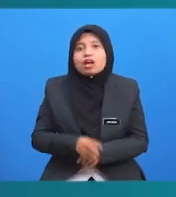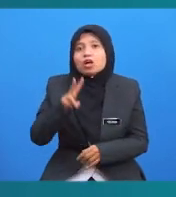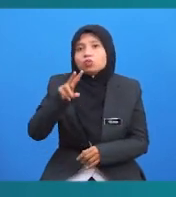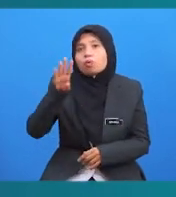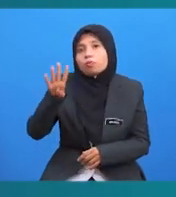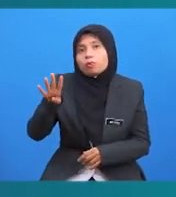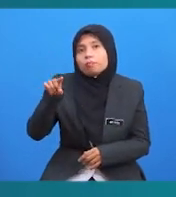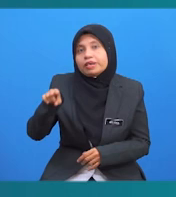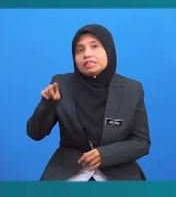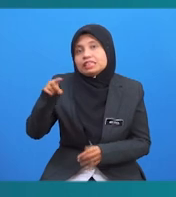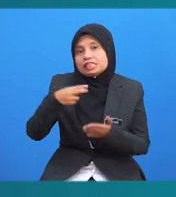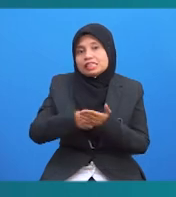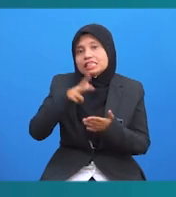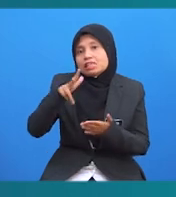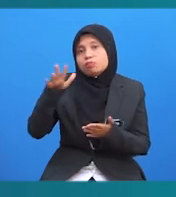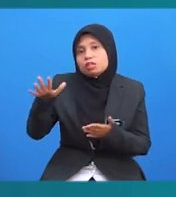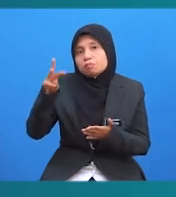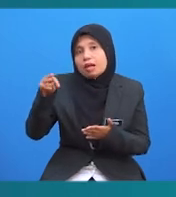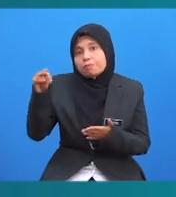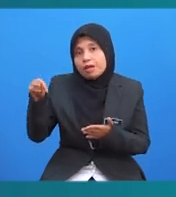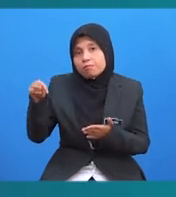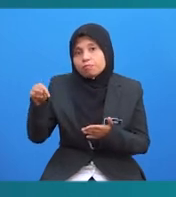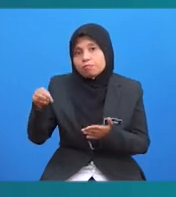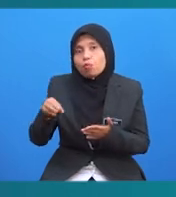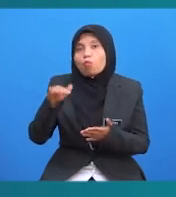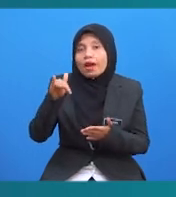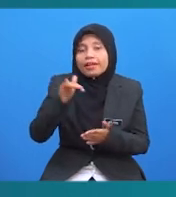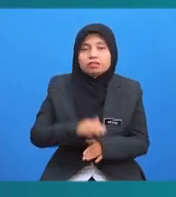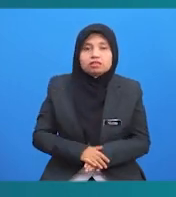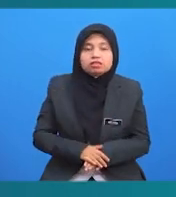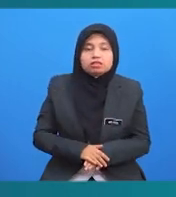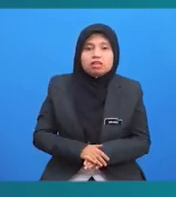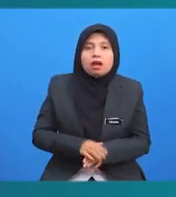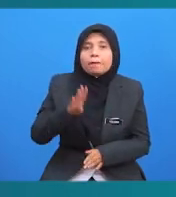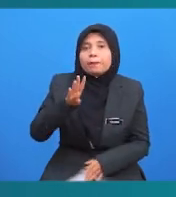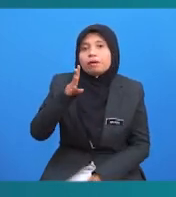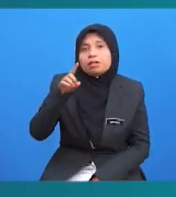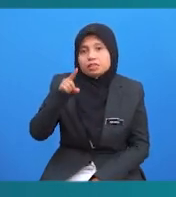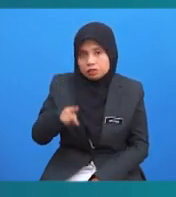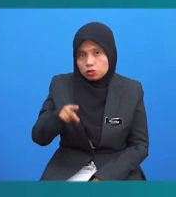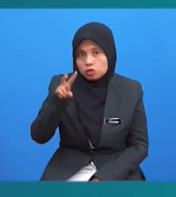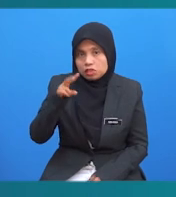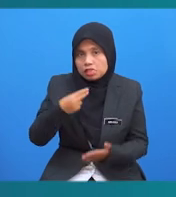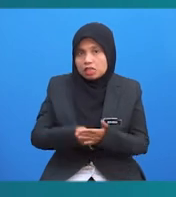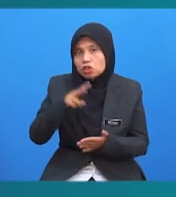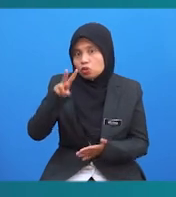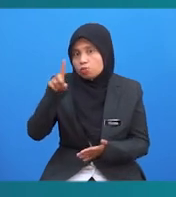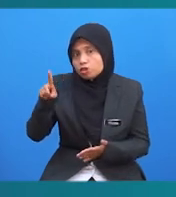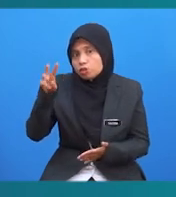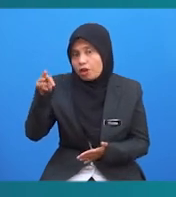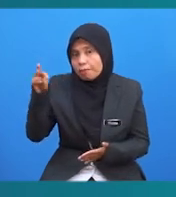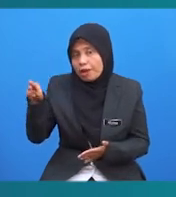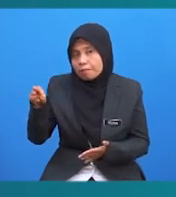24 hingga 35mm adalah lensa wide. Manakala 14 hingga 21mm